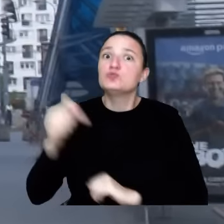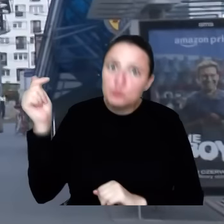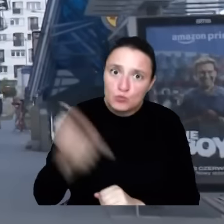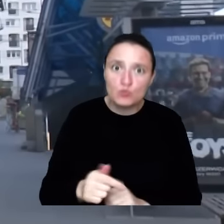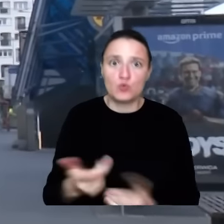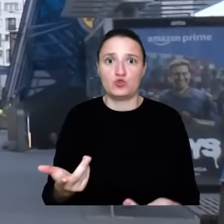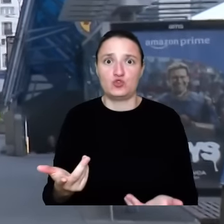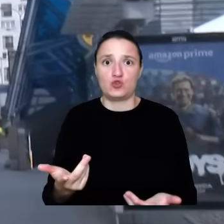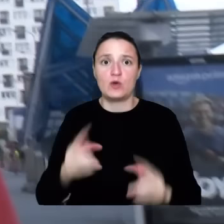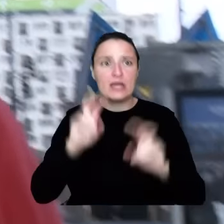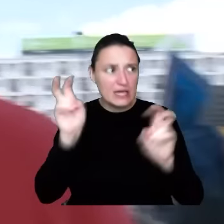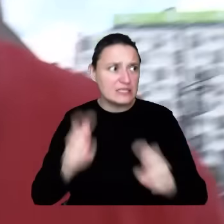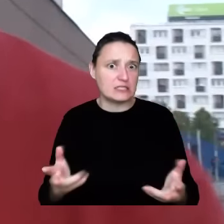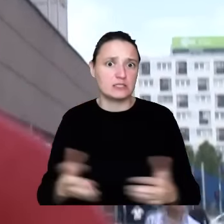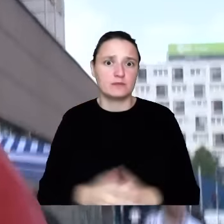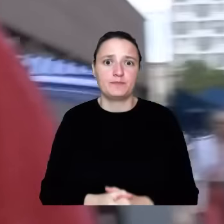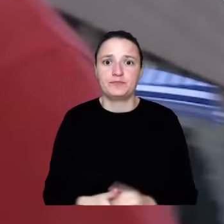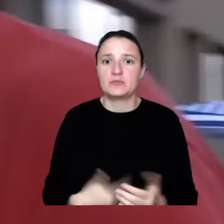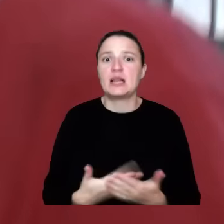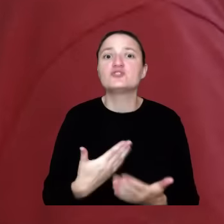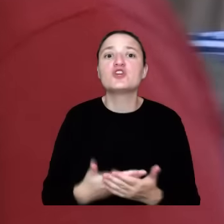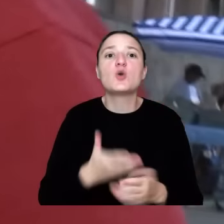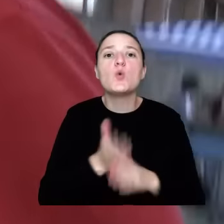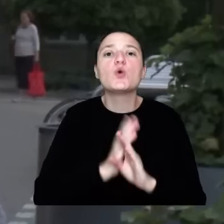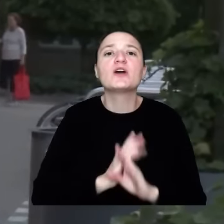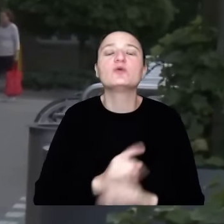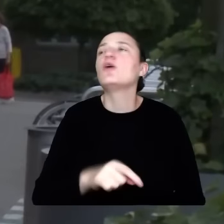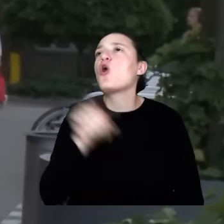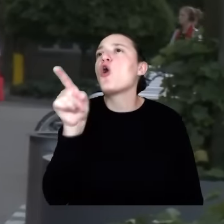migracyjny. Dlaczego ukrył? Tak. Bo on jest sam winien